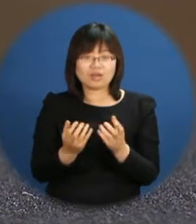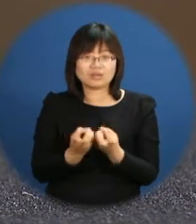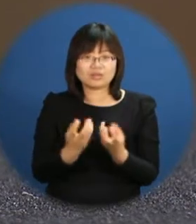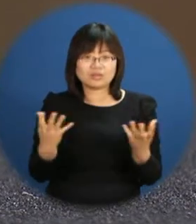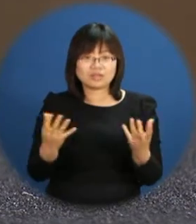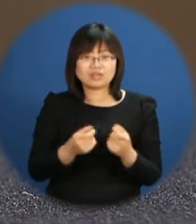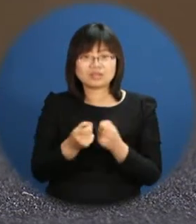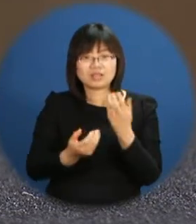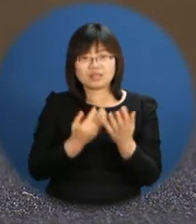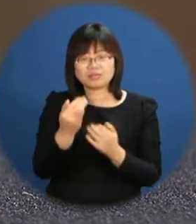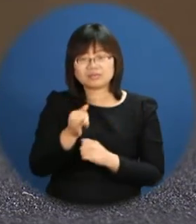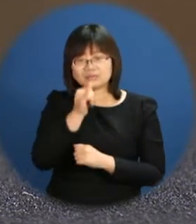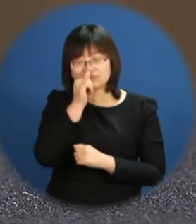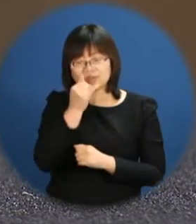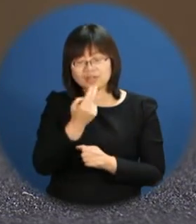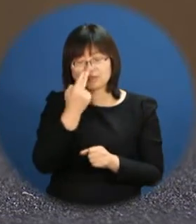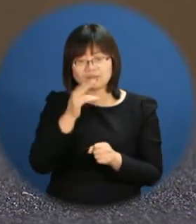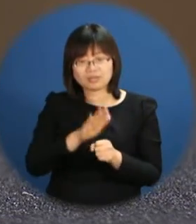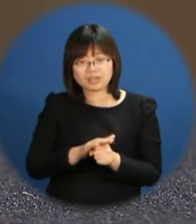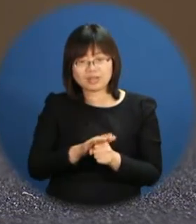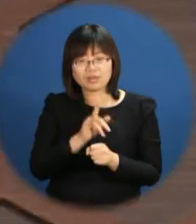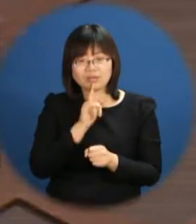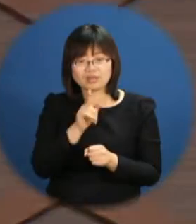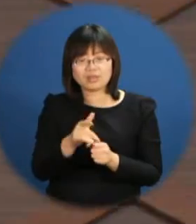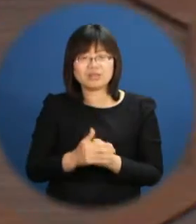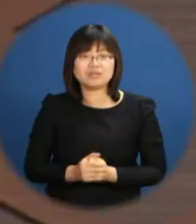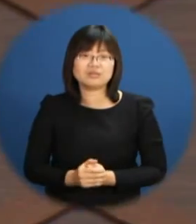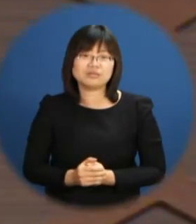탄 단 말이에요 기감 합니다